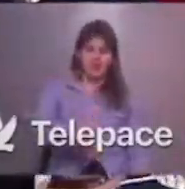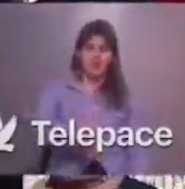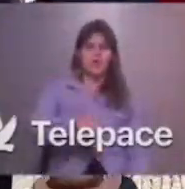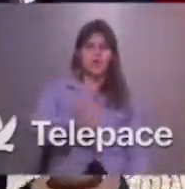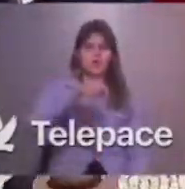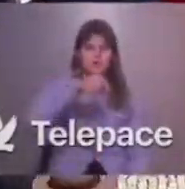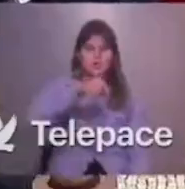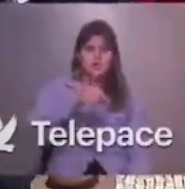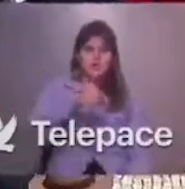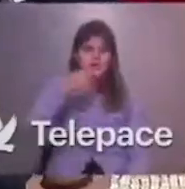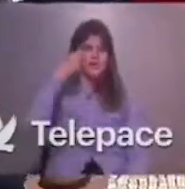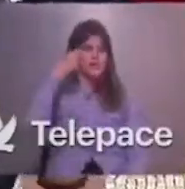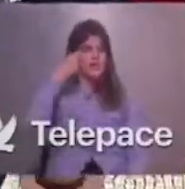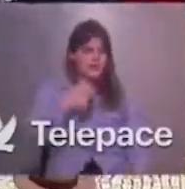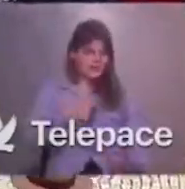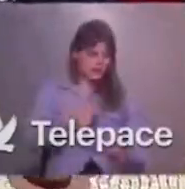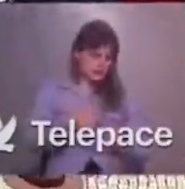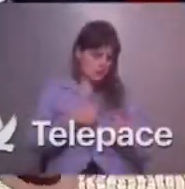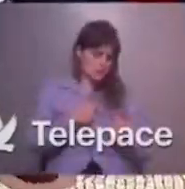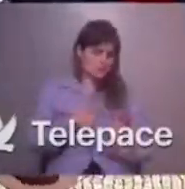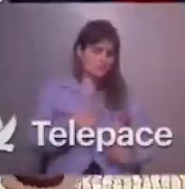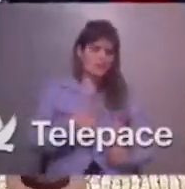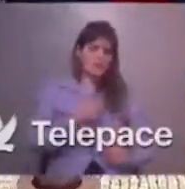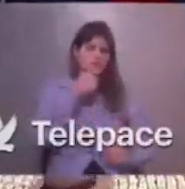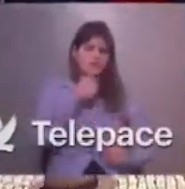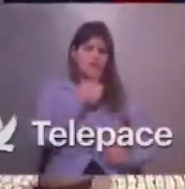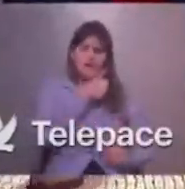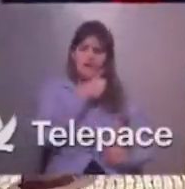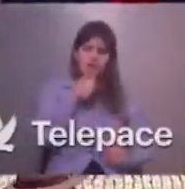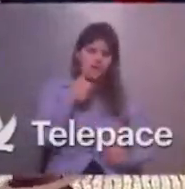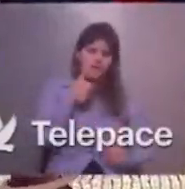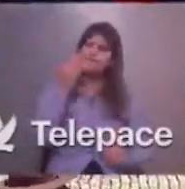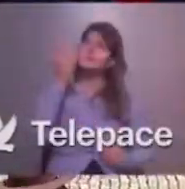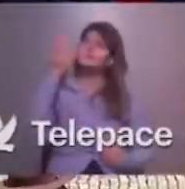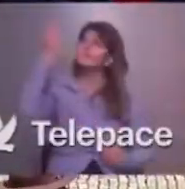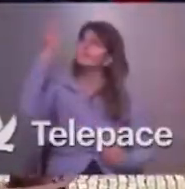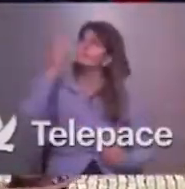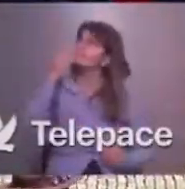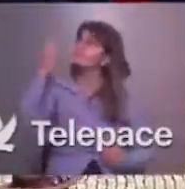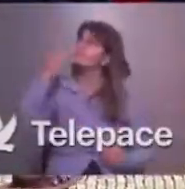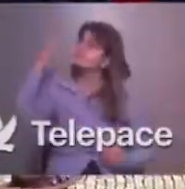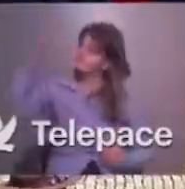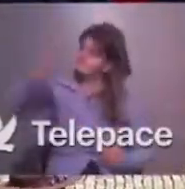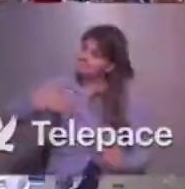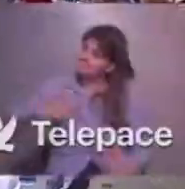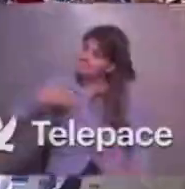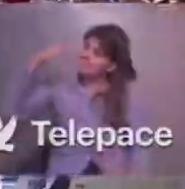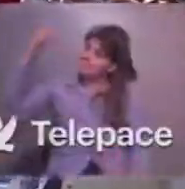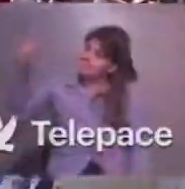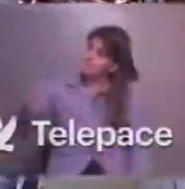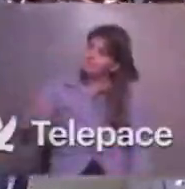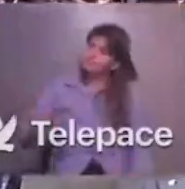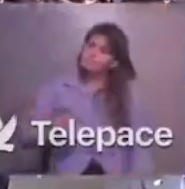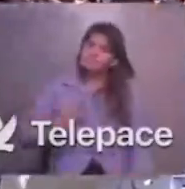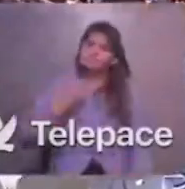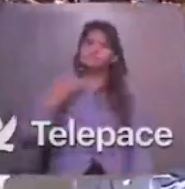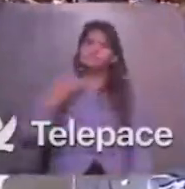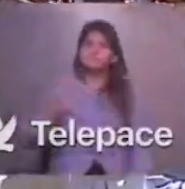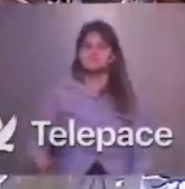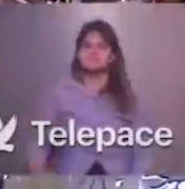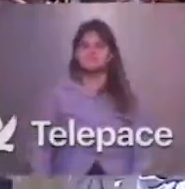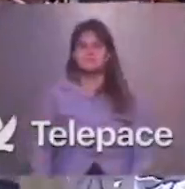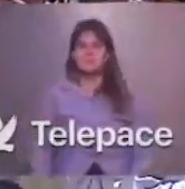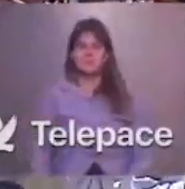sacerdoti, in occasione della terza apparizione avvenuta